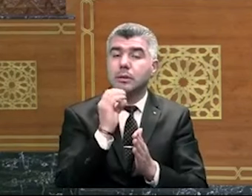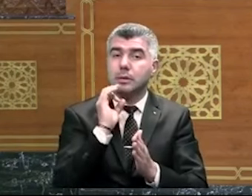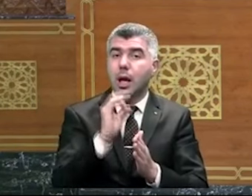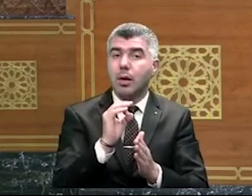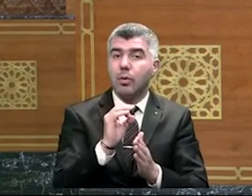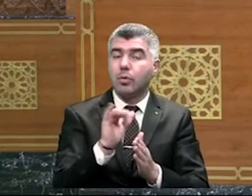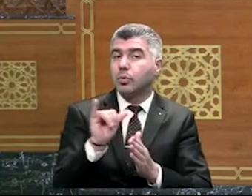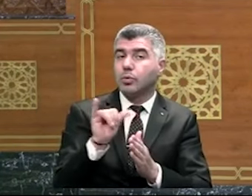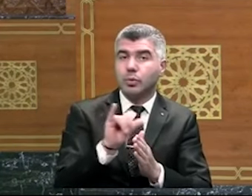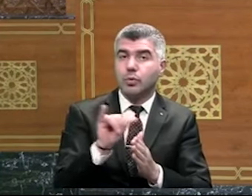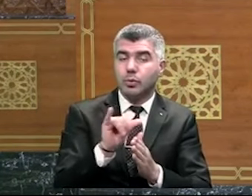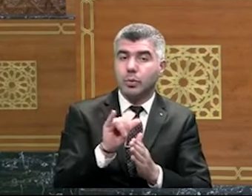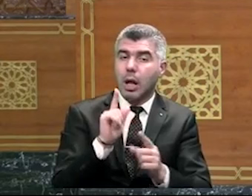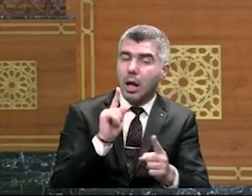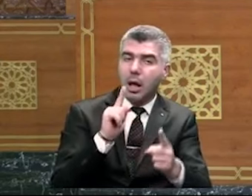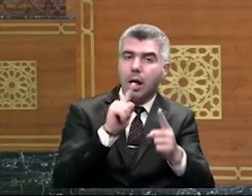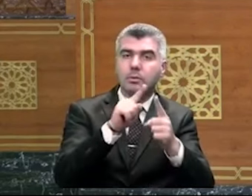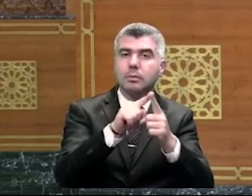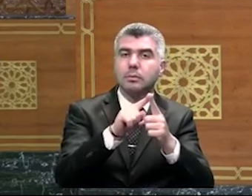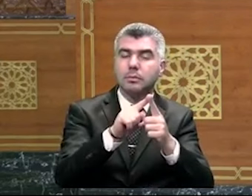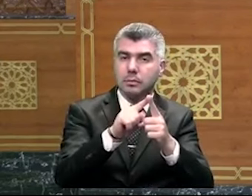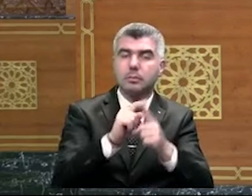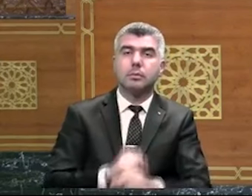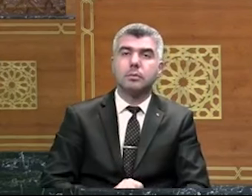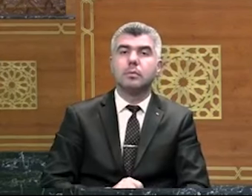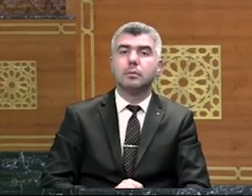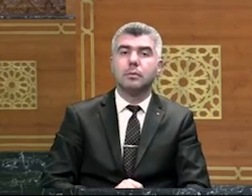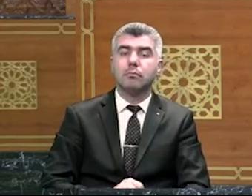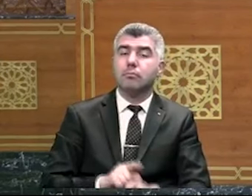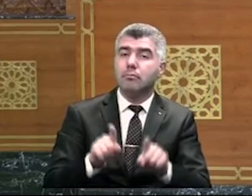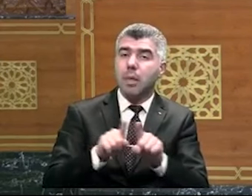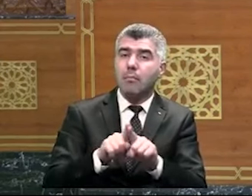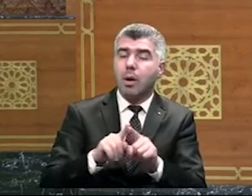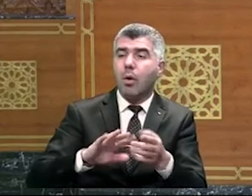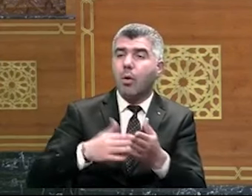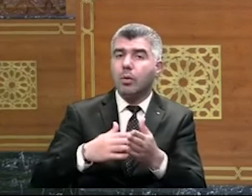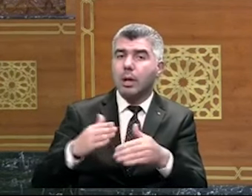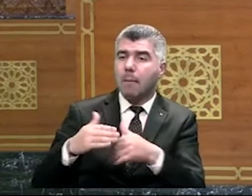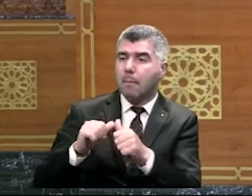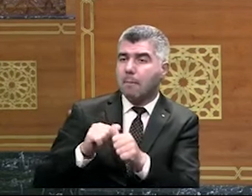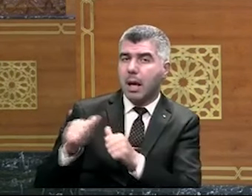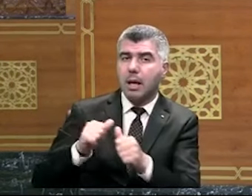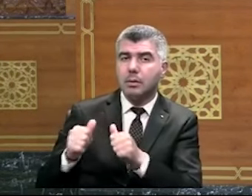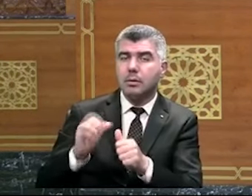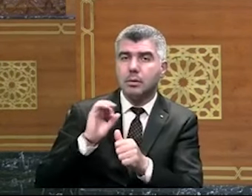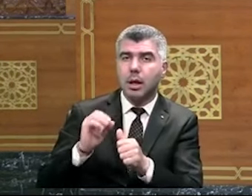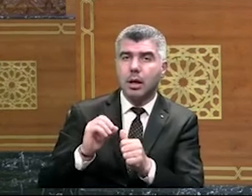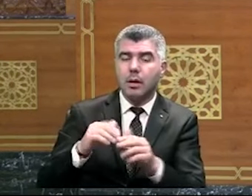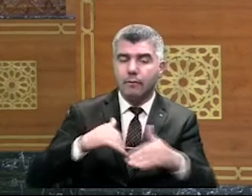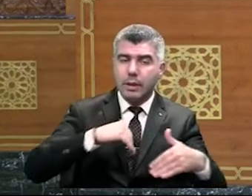وهو المنظور الهادي الى ان نقوم بفك العزله المجاليه على بعض الاقاليم الطرق